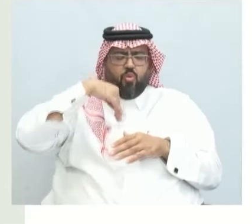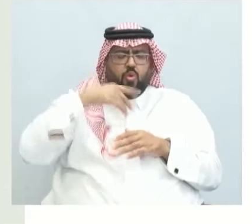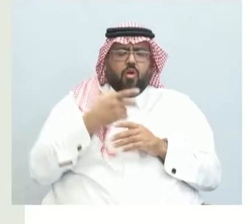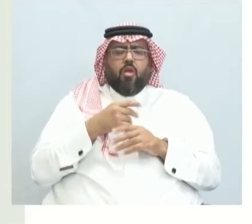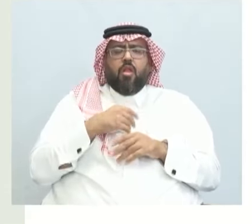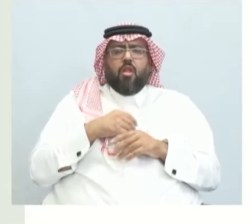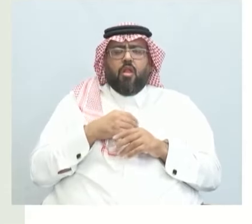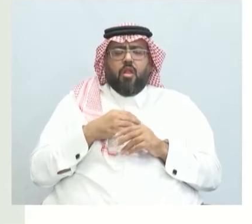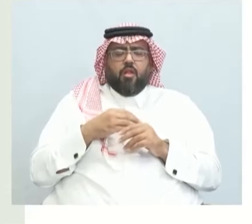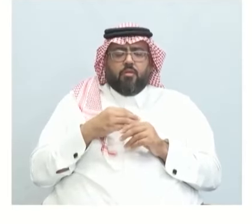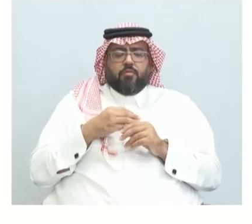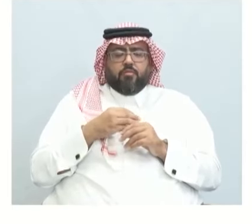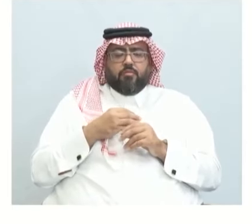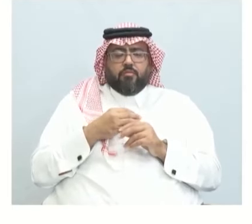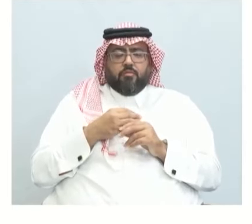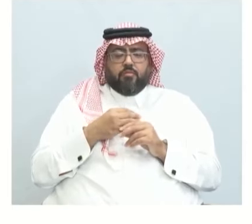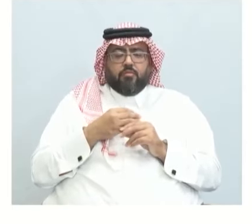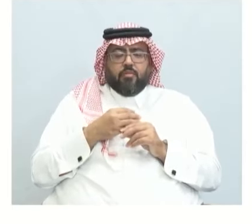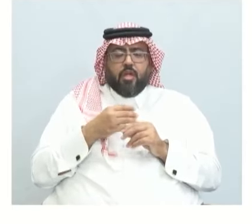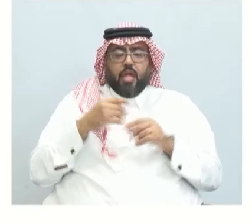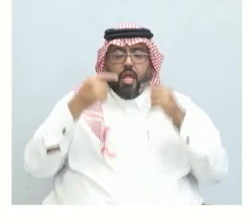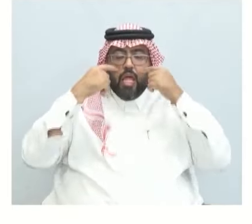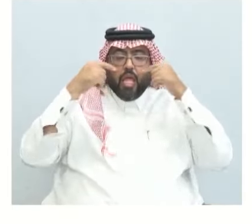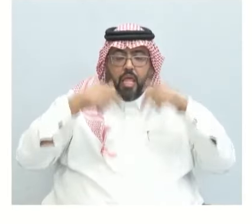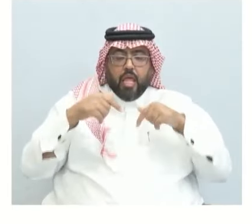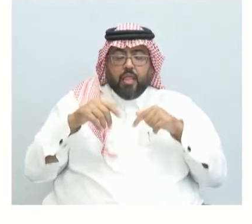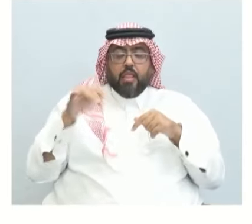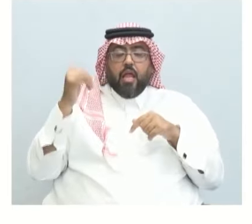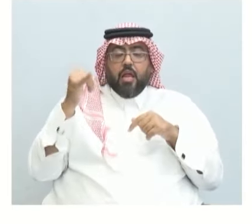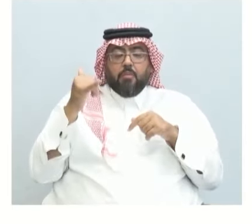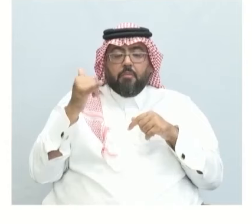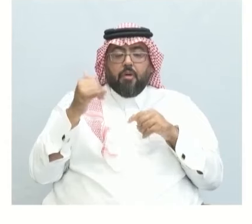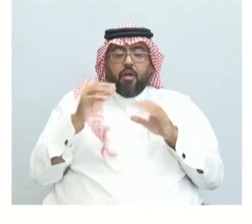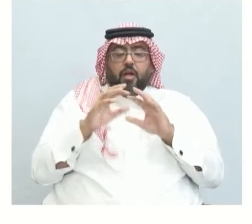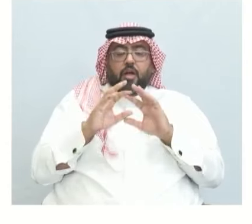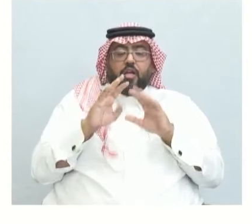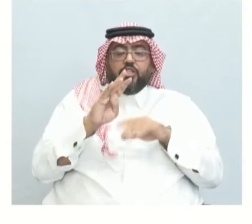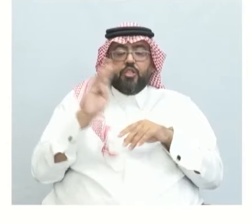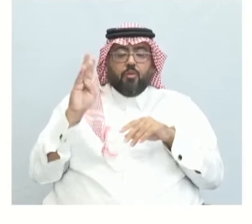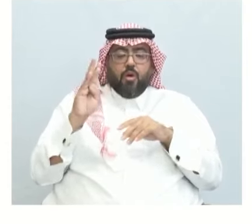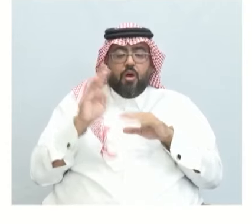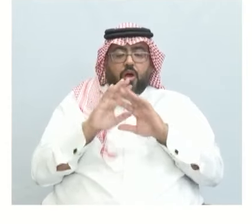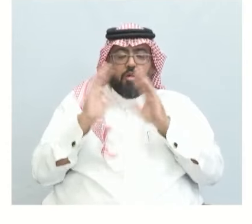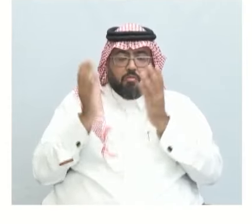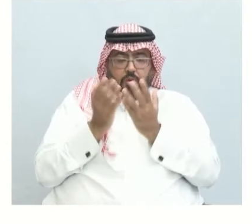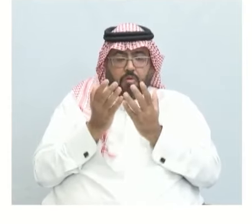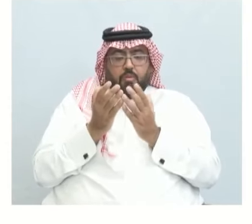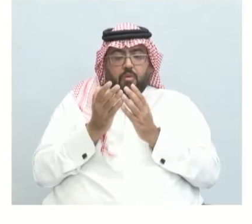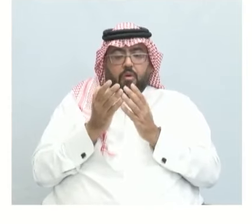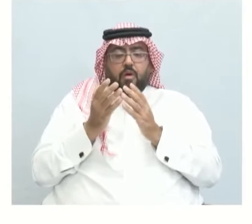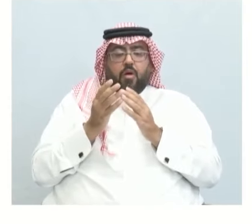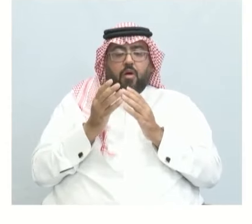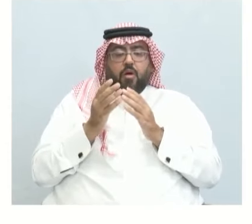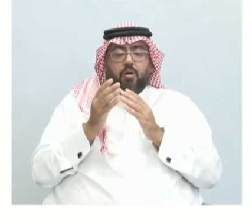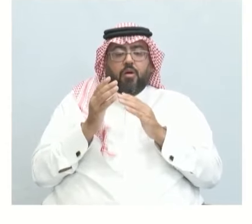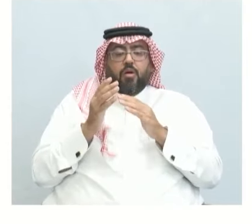ولا افتعال حياه العرب الاجتماعيه والخلقيه والثقافيه حديث عن بيئه العرب وكيف انها كانت